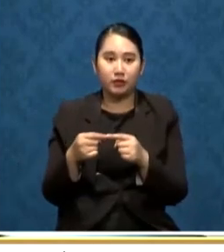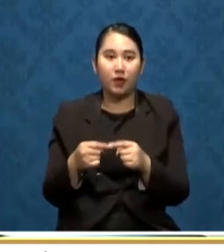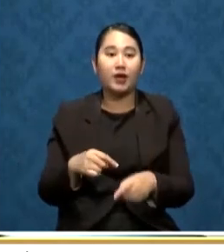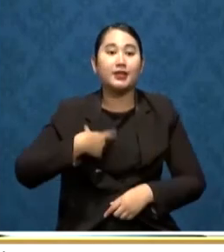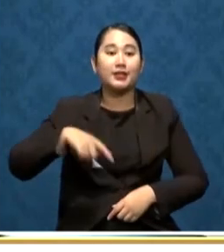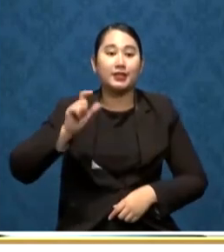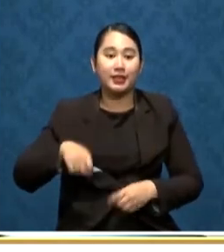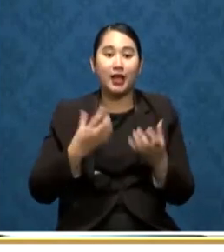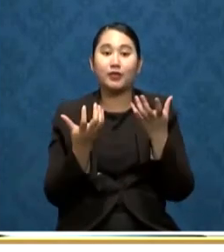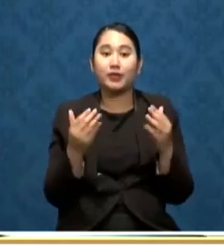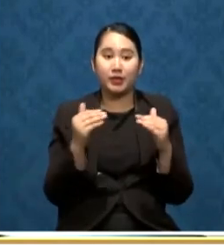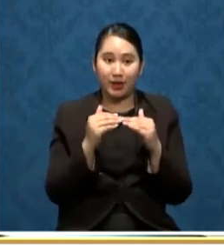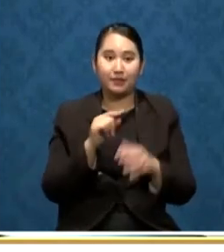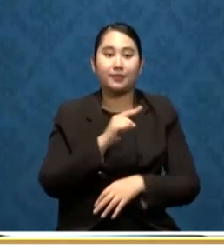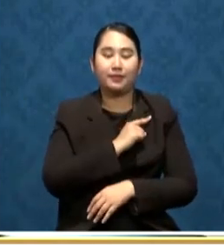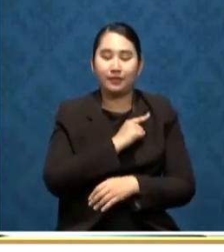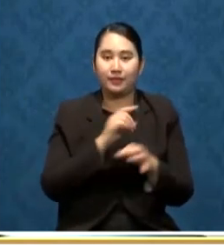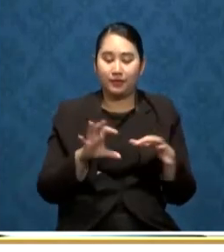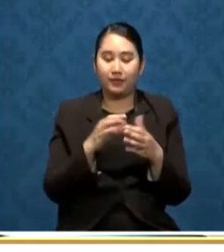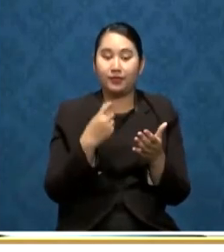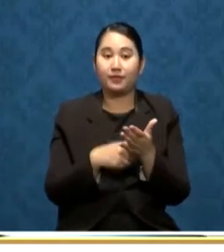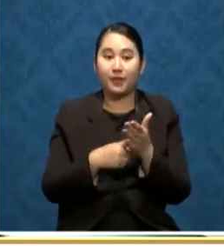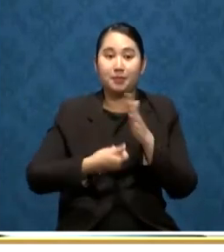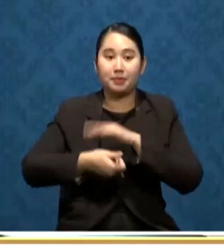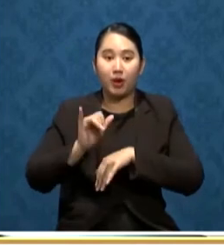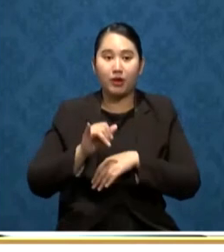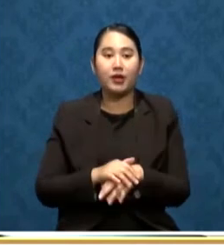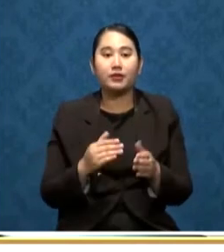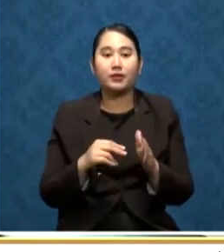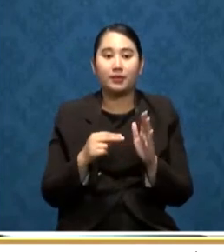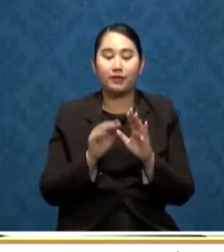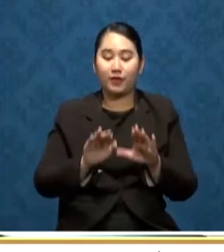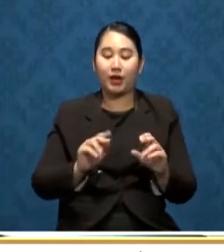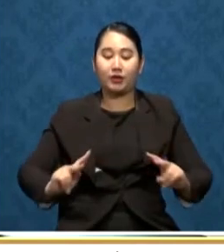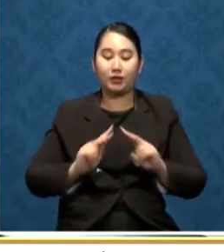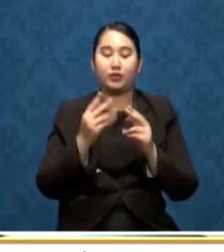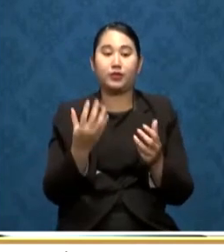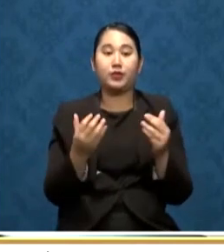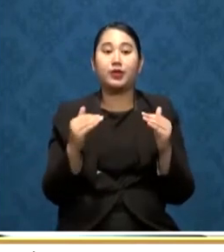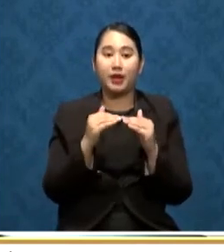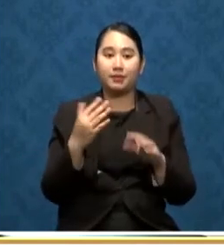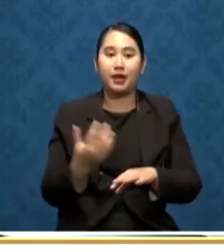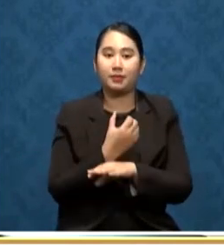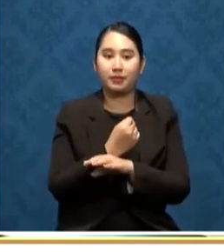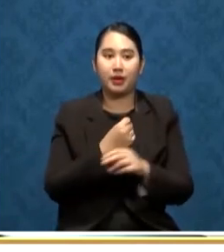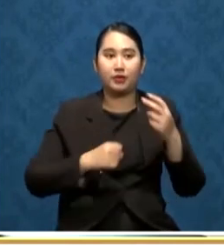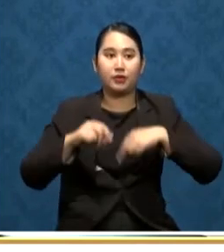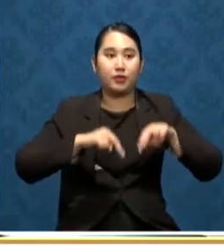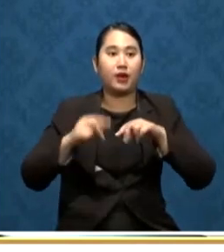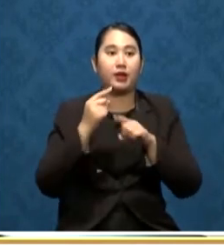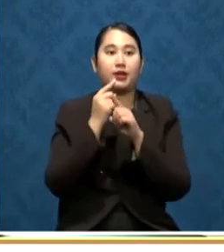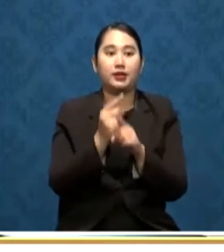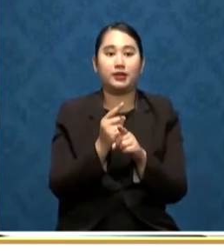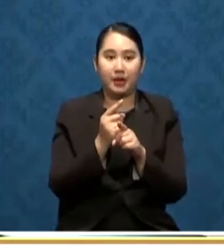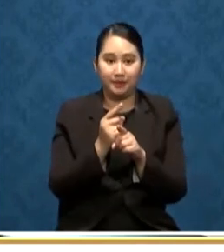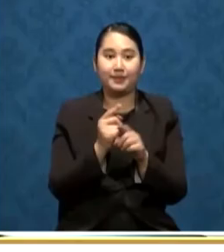ยุติธรรมที่เป็นองค์กรที่เกี่ยวข้องกับเรื่องการประกันตัวโดยตรงและฝากท่านประธานส่งเรื่องไปยังกระทรวงยุติธรรมที่มีอำนาจหน้าที่ควบคุมตัวผู้โดยสารให้ทำตามหลัก